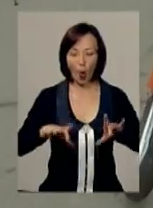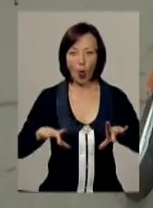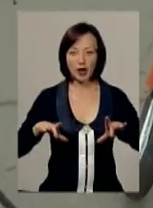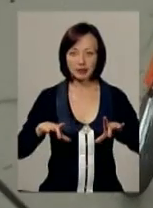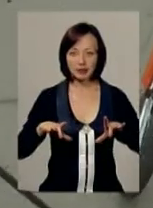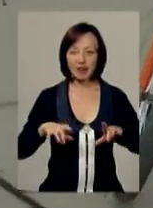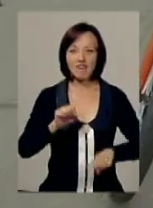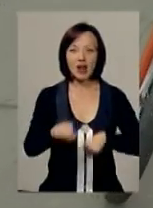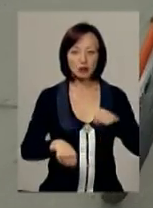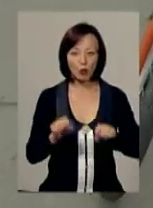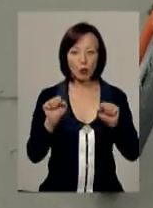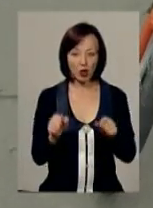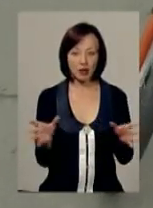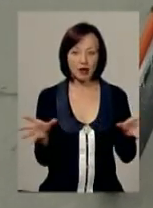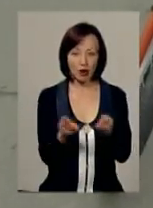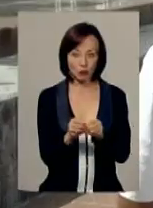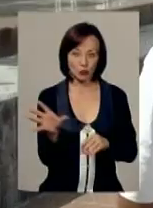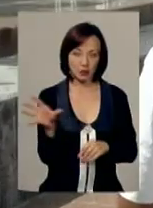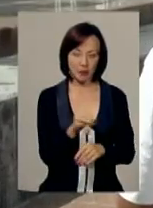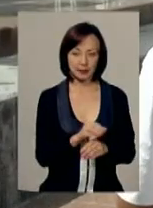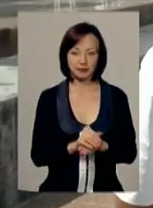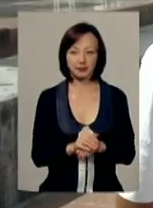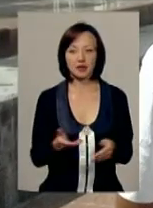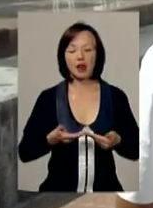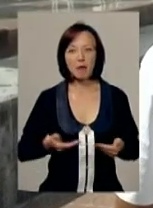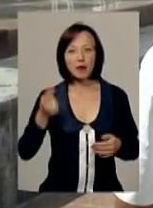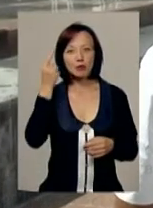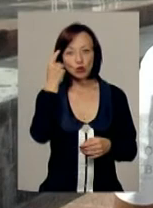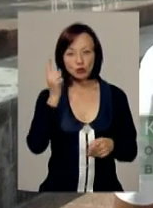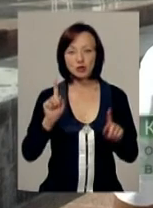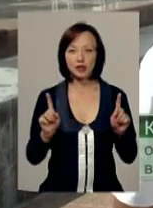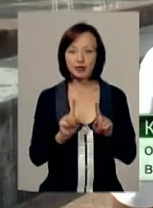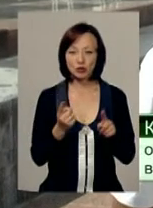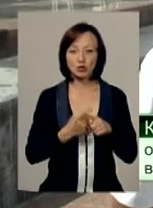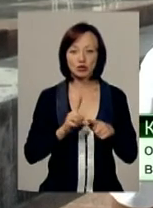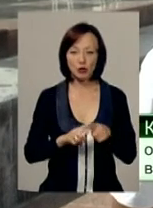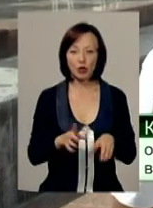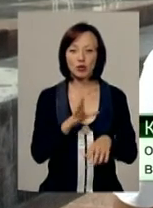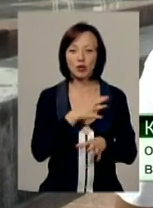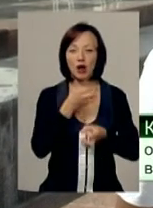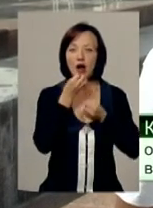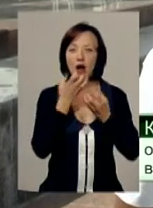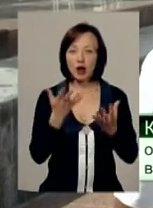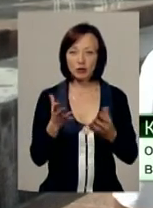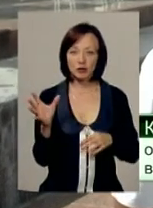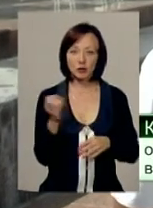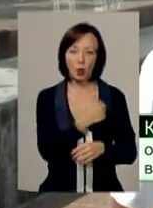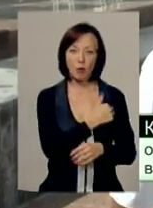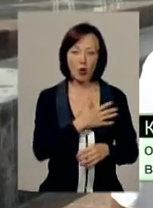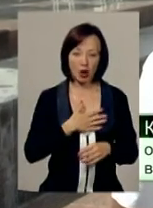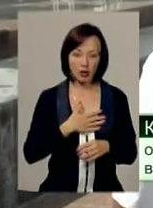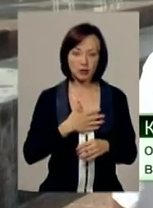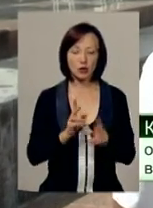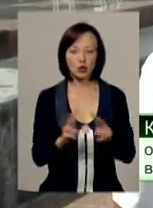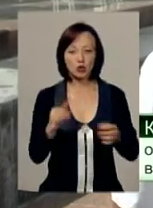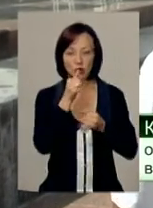могли проїхати певний проміжок разом з усіма. Ми подумали, що там було б гарно там для багатьох поранених, тих,